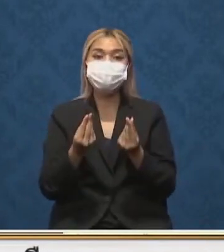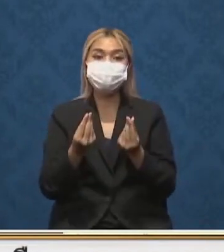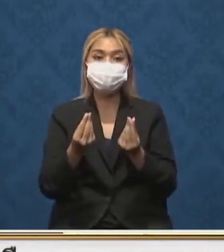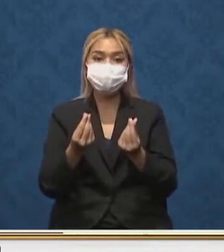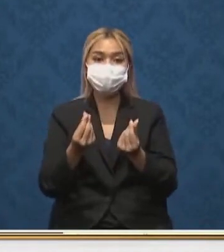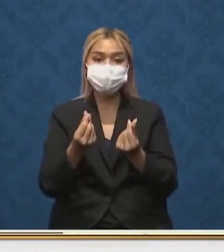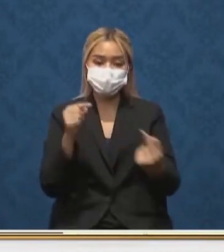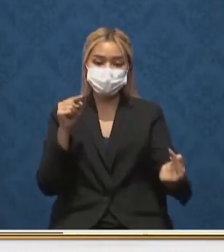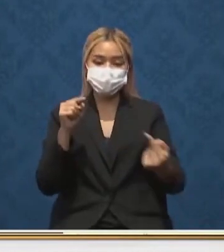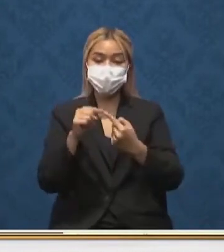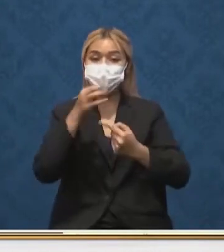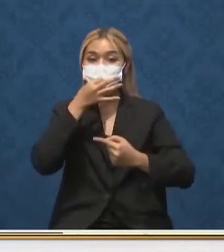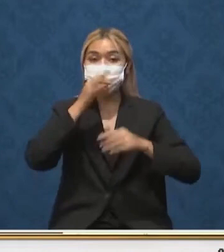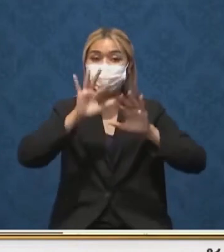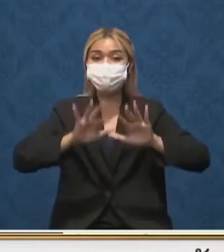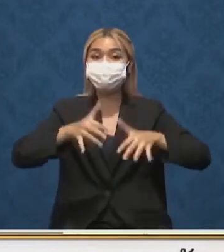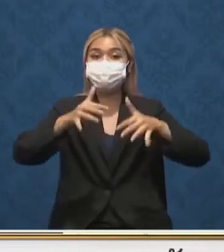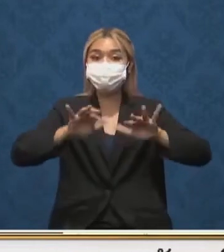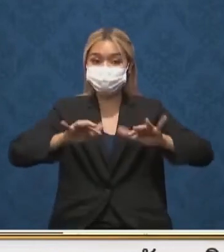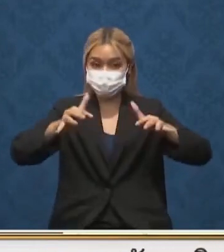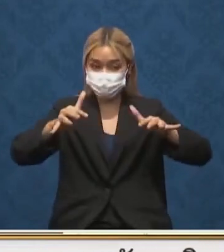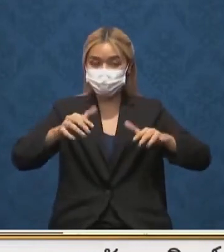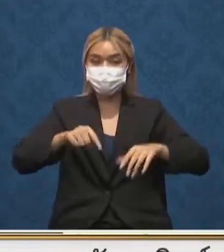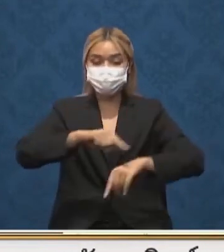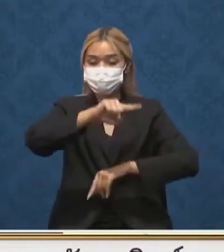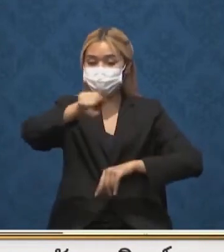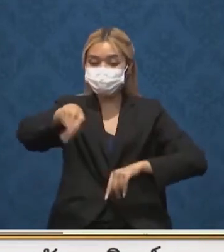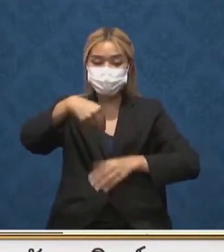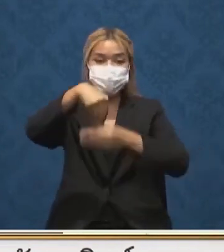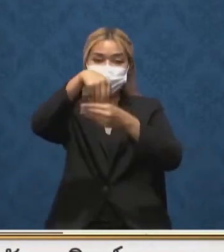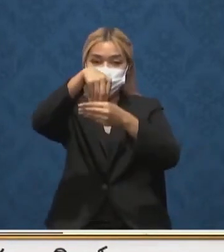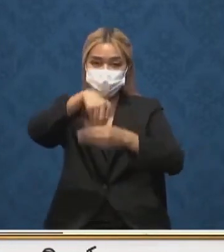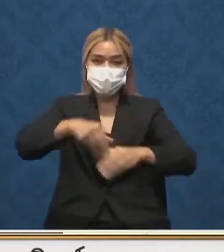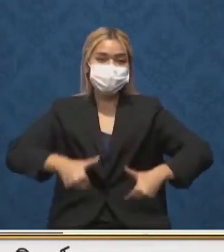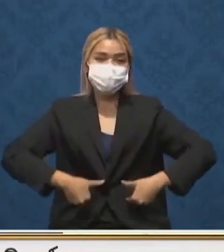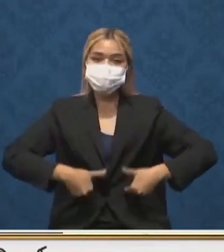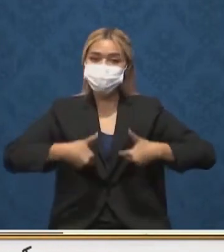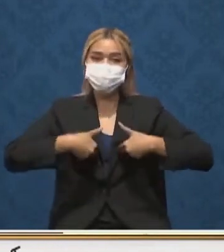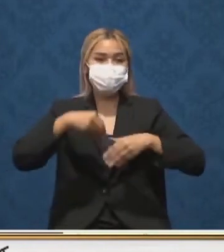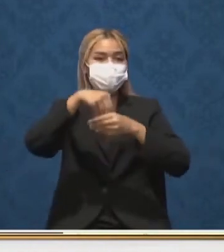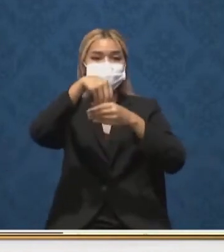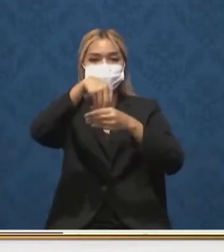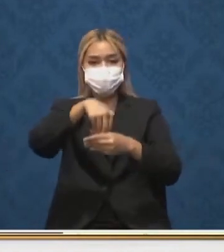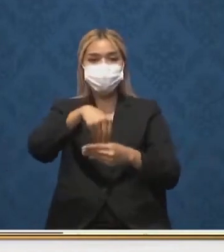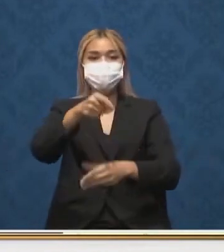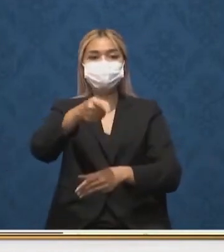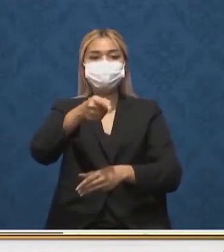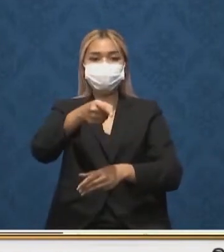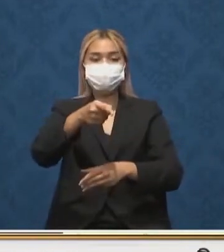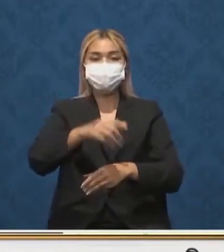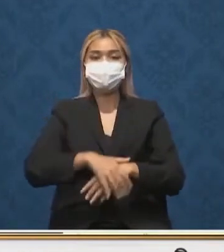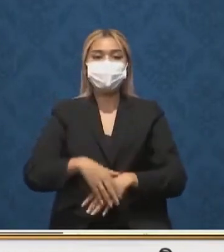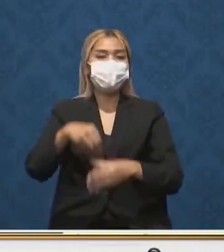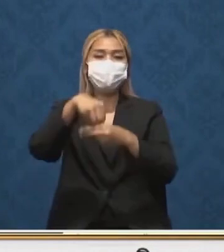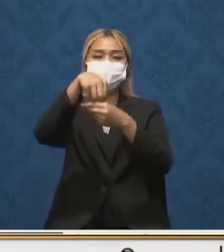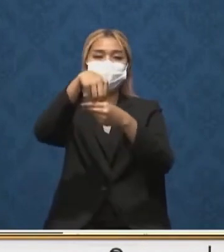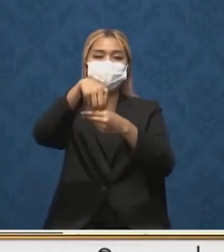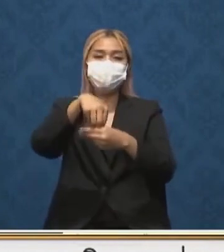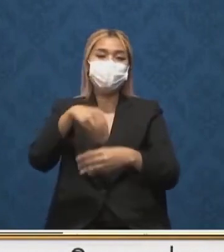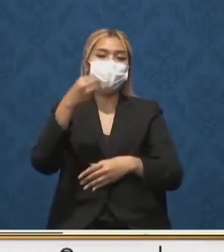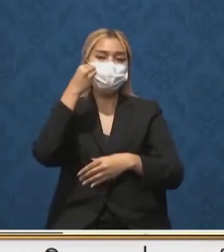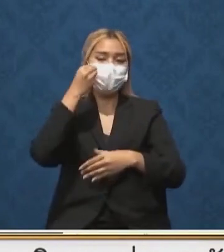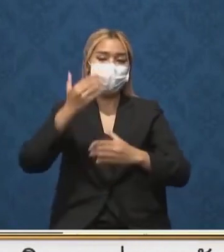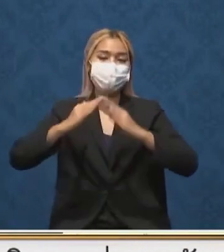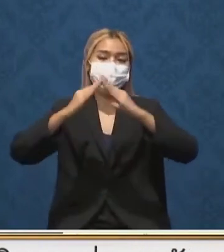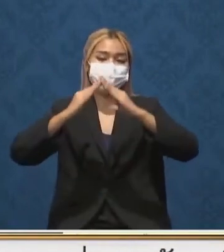เลที่เราเรียกว่าชาวพื้นที่ก็แล้วกันนะครับวิถีชีวิตเเป็นอย่างนั้นจริงๆเขาใช้พื้นที่อยู่ริมทะเลในเกาะนะ